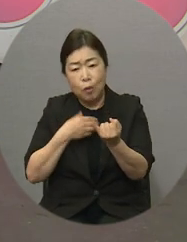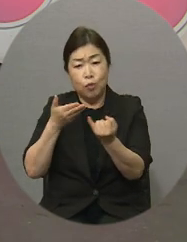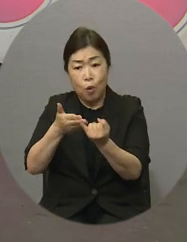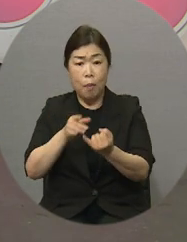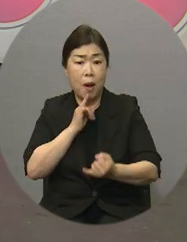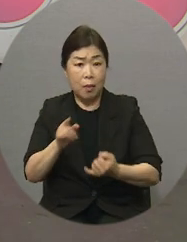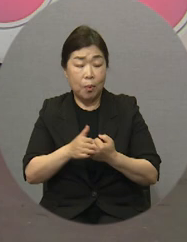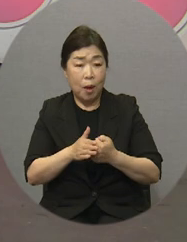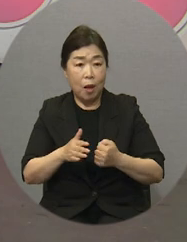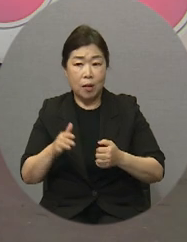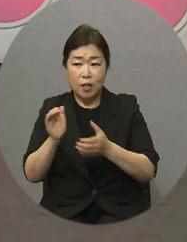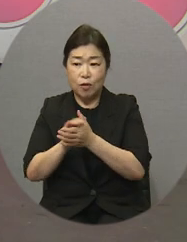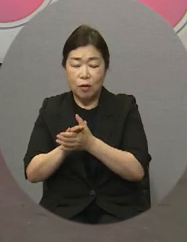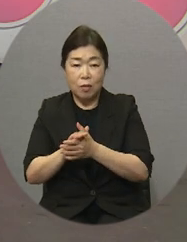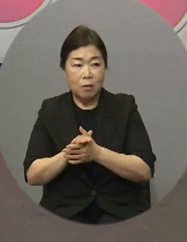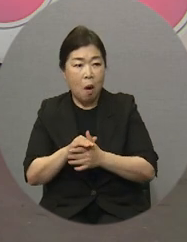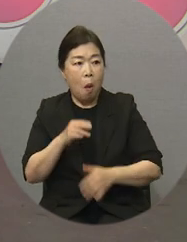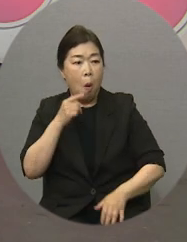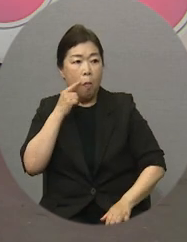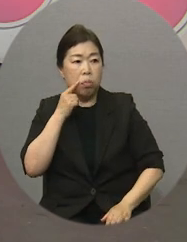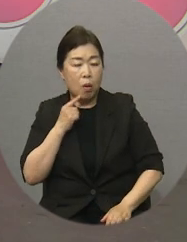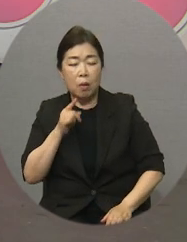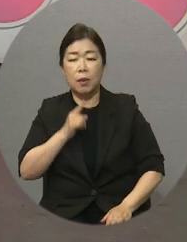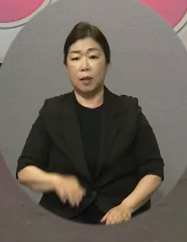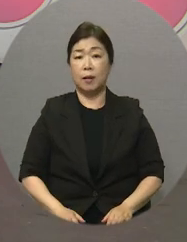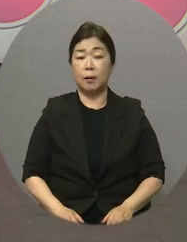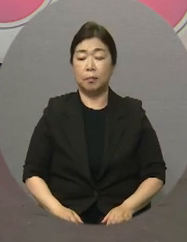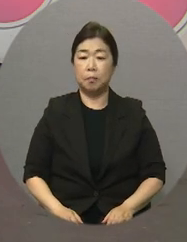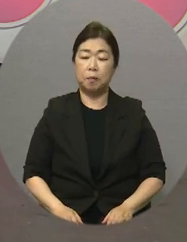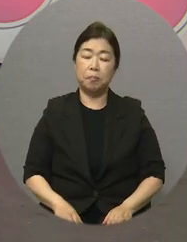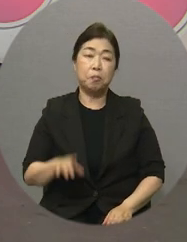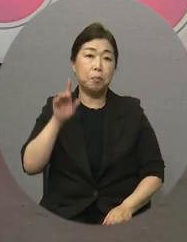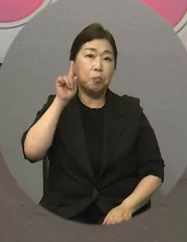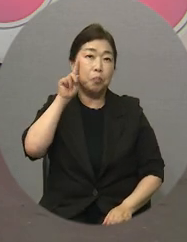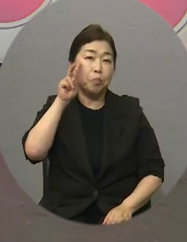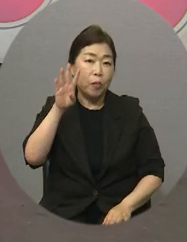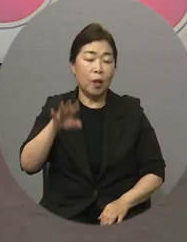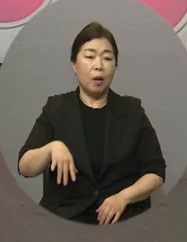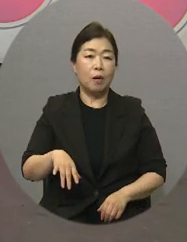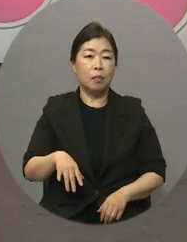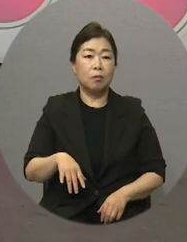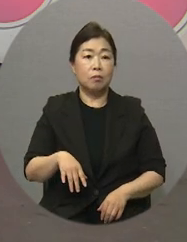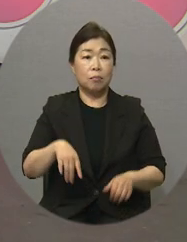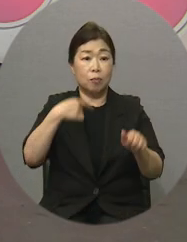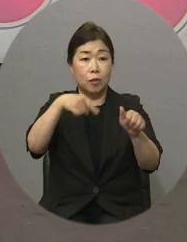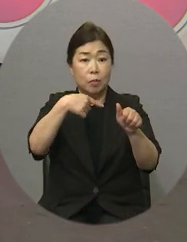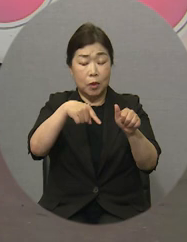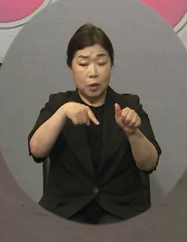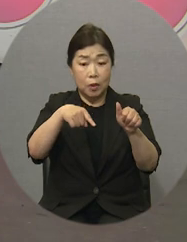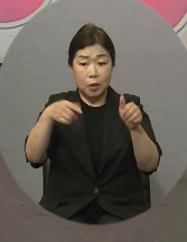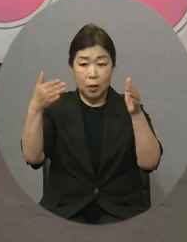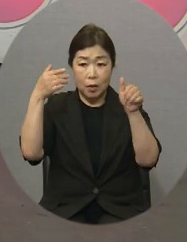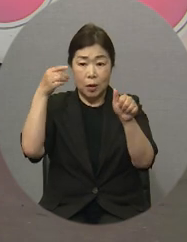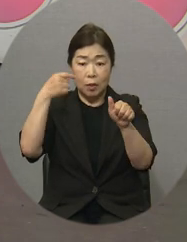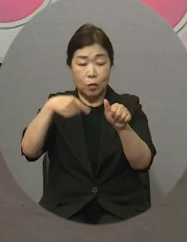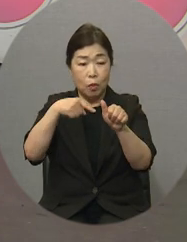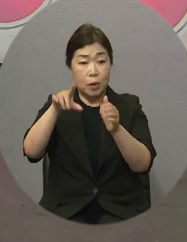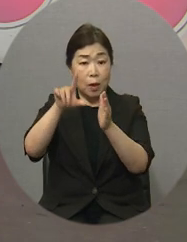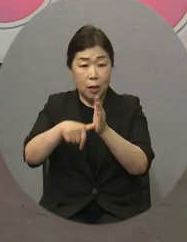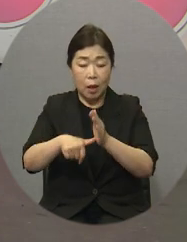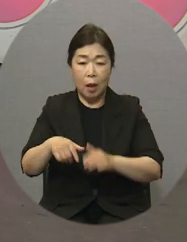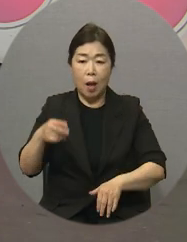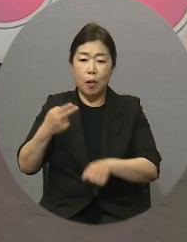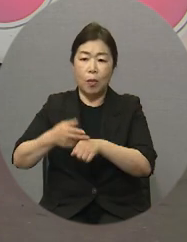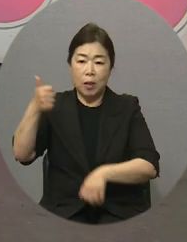합니다. 다시 며칠이 지나서 수업 시간에 그 선생님과 딸 아이 사이에 대화가 이렇게 오고